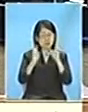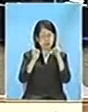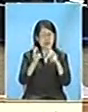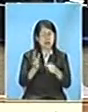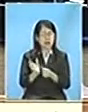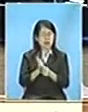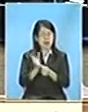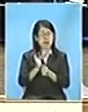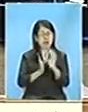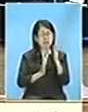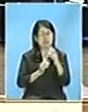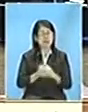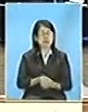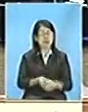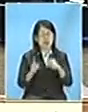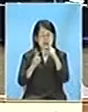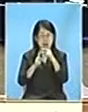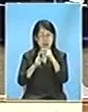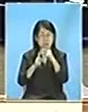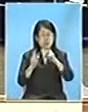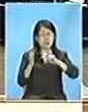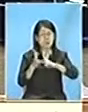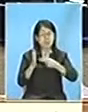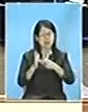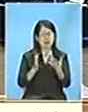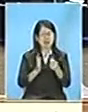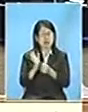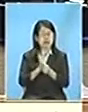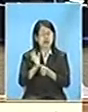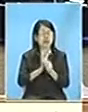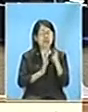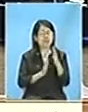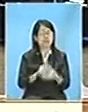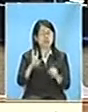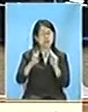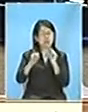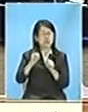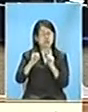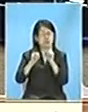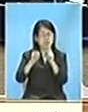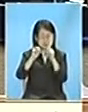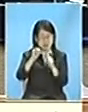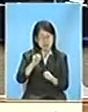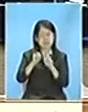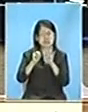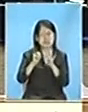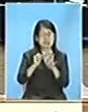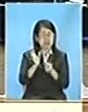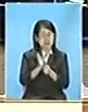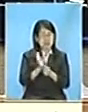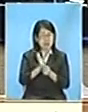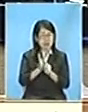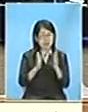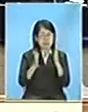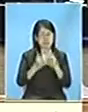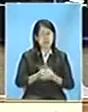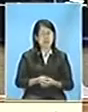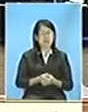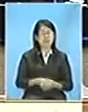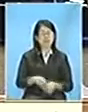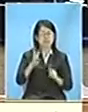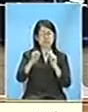ไขคำปรารภไม่มีการแก้ไขมาตรา1ถึงมาตรา4ไม่มีการแก้ไ